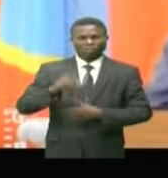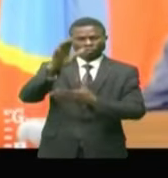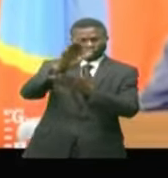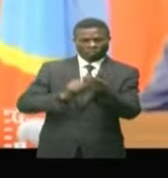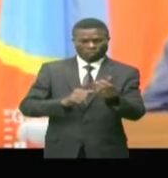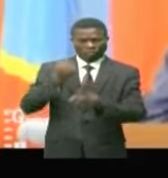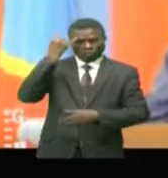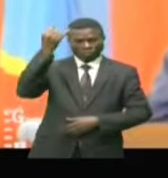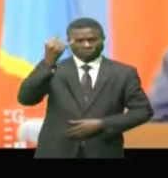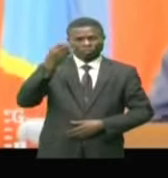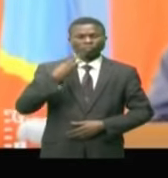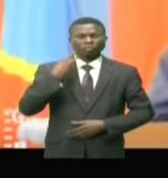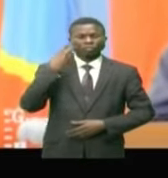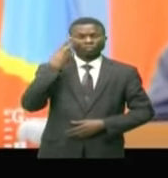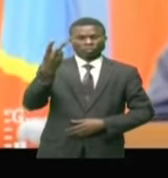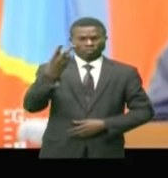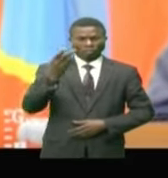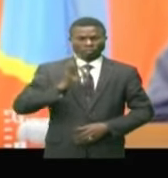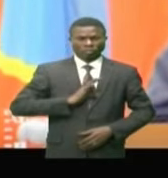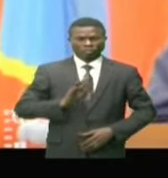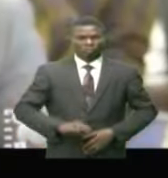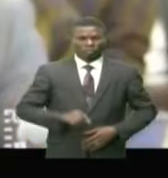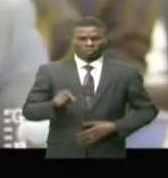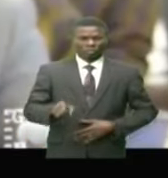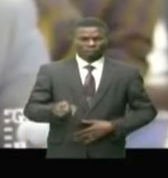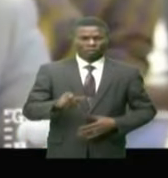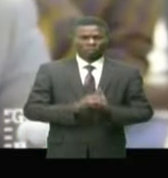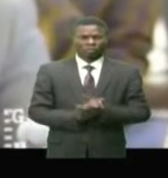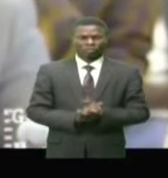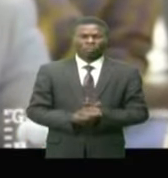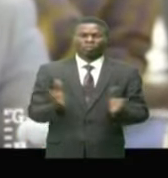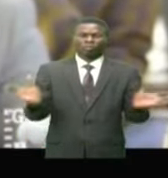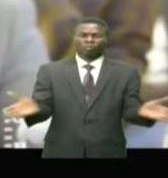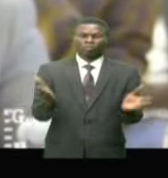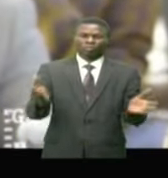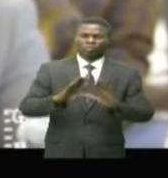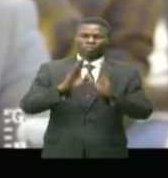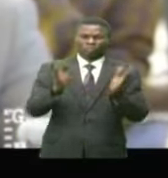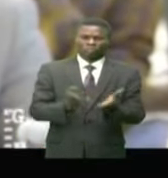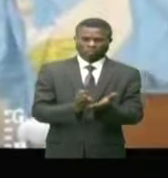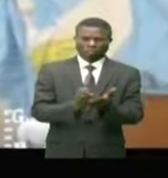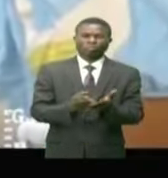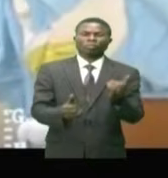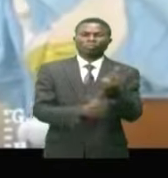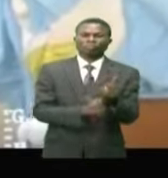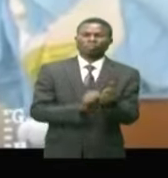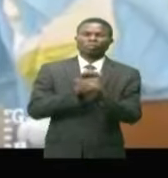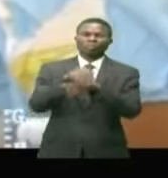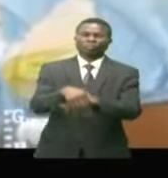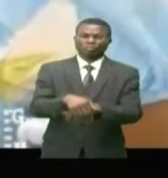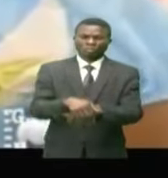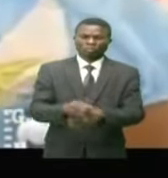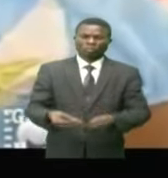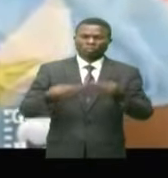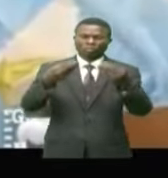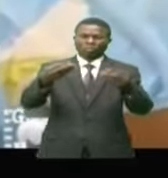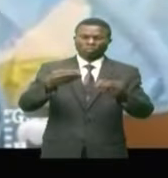la République, Félix Antoine Tshisekedi Tshilombo. J'exhorte tous les intervenants à donner le